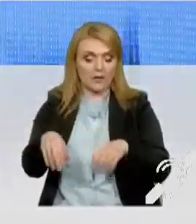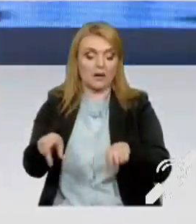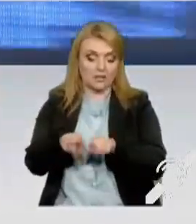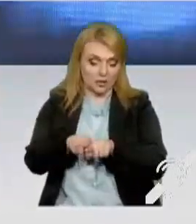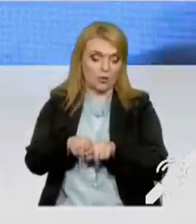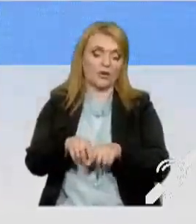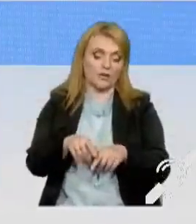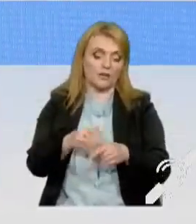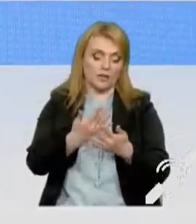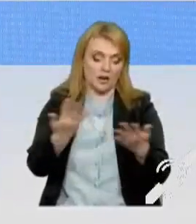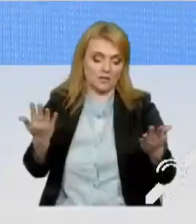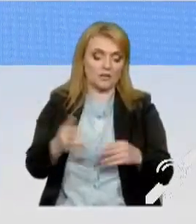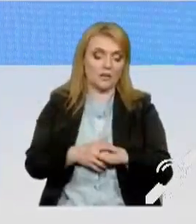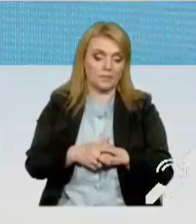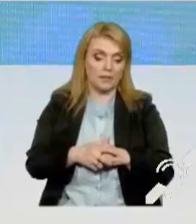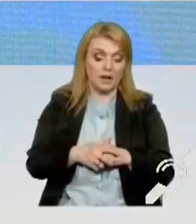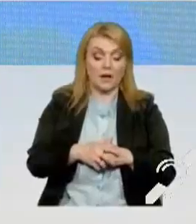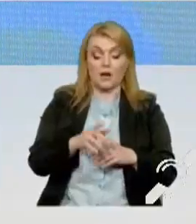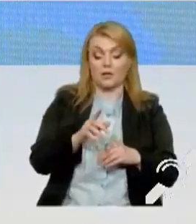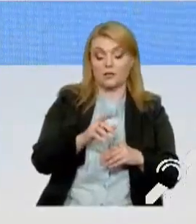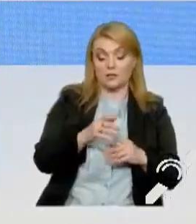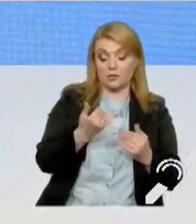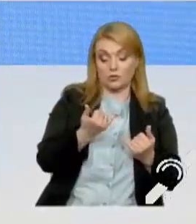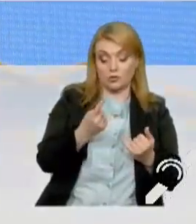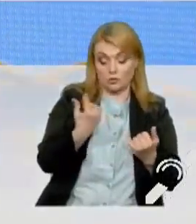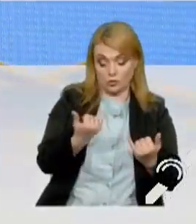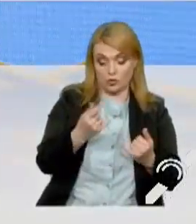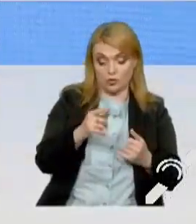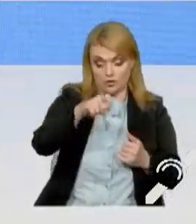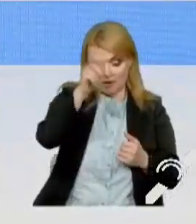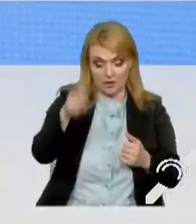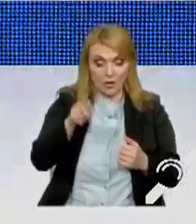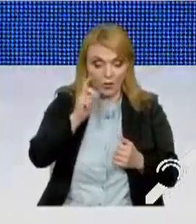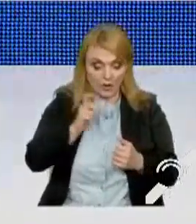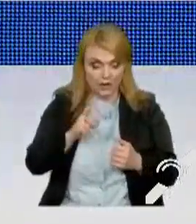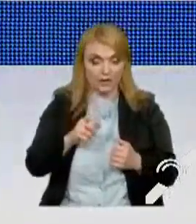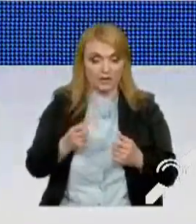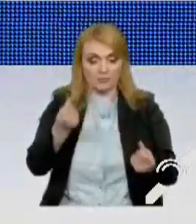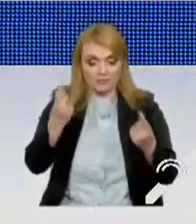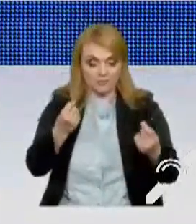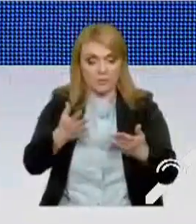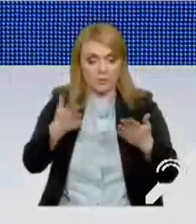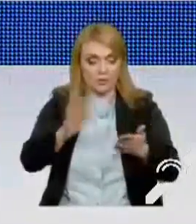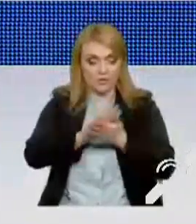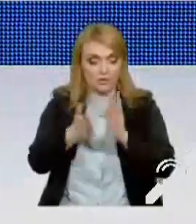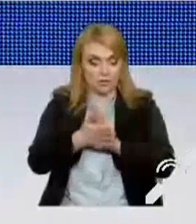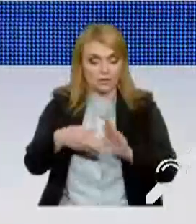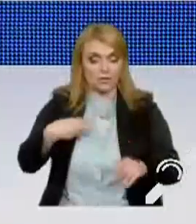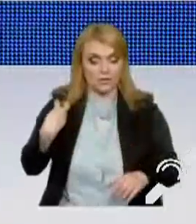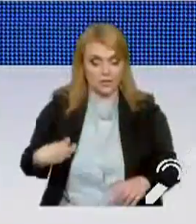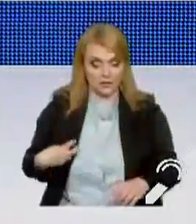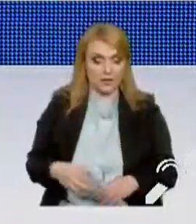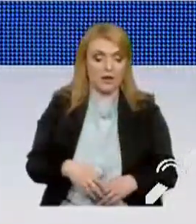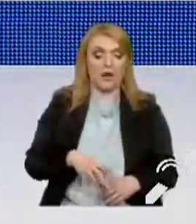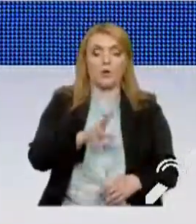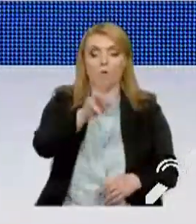Ucraina a scos la iveală anumite situații sau anumiți factori de risc cu care s-au confruntat